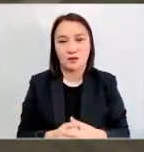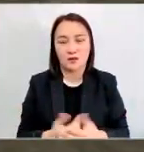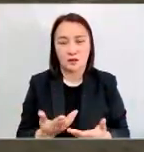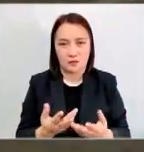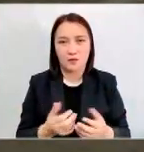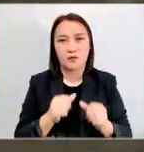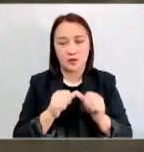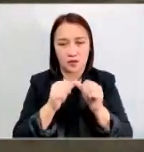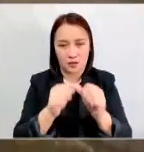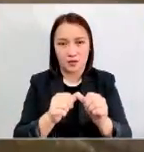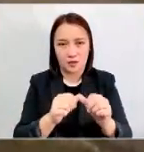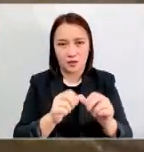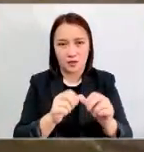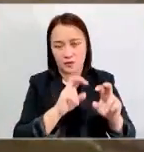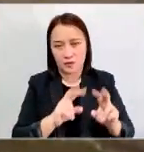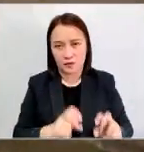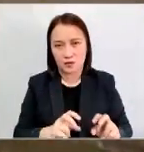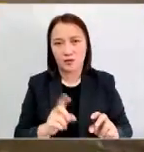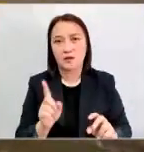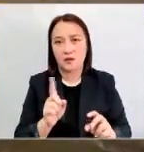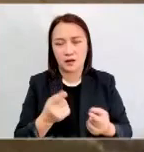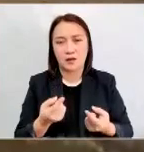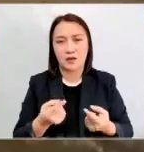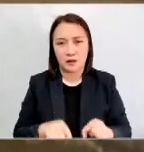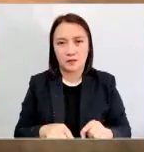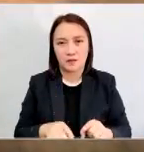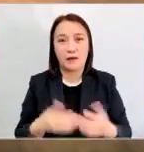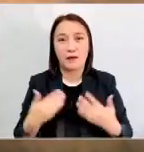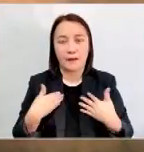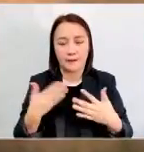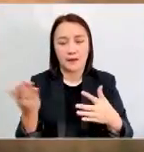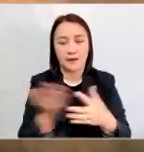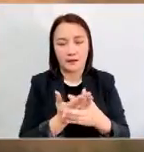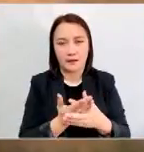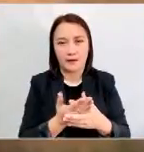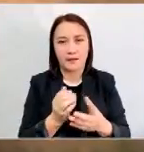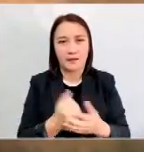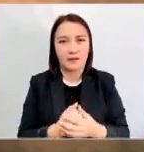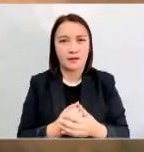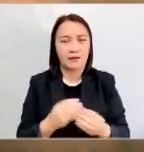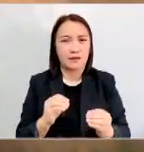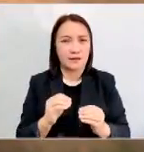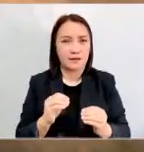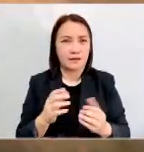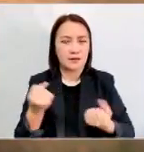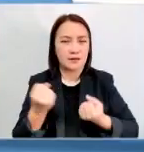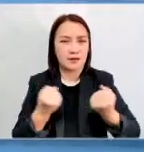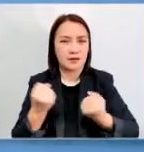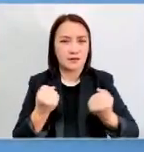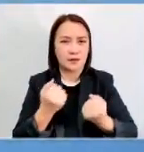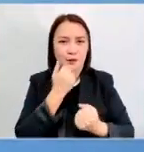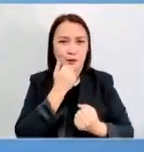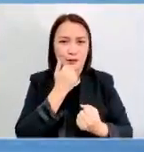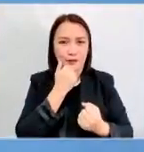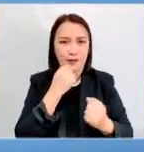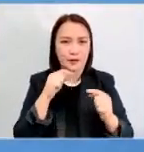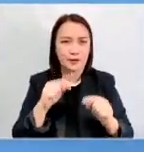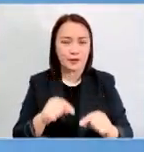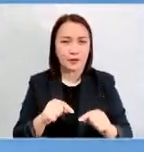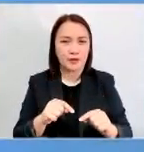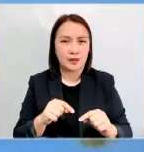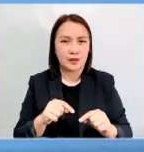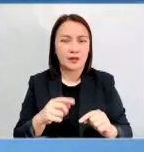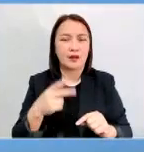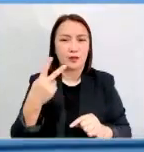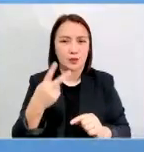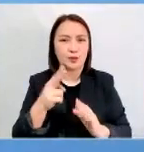ang tunay na nangyari. Posibleng makasuhan ng reckless driving at obstruction to property ang driver ng trailer truck. Inabot ng 2 oras bago